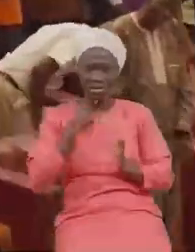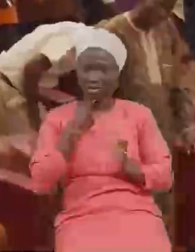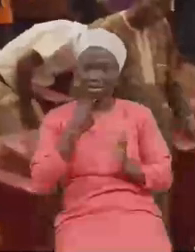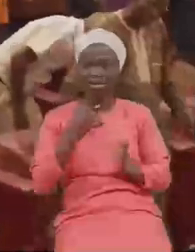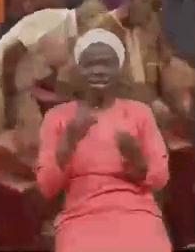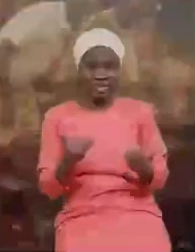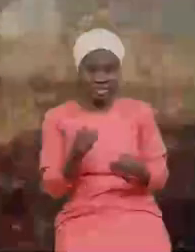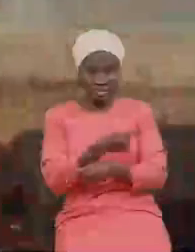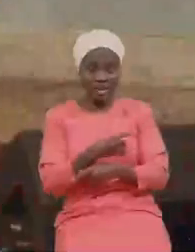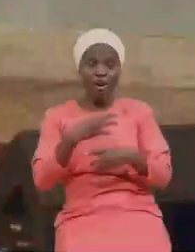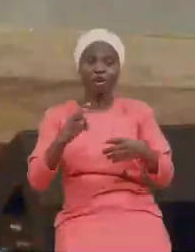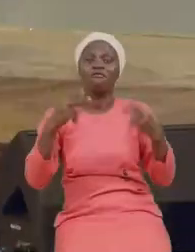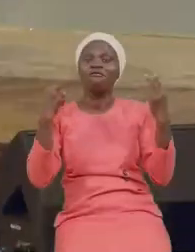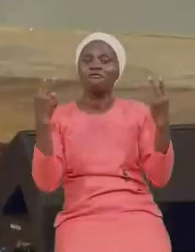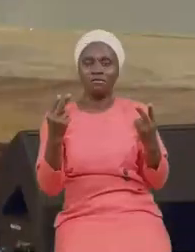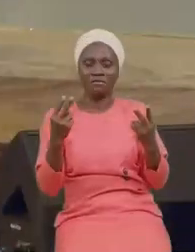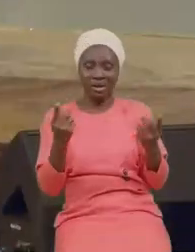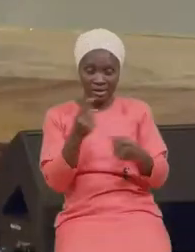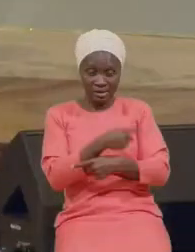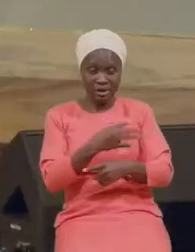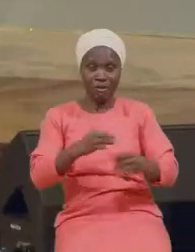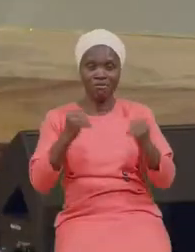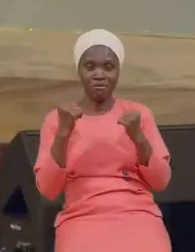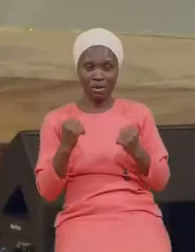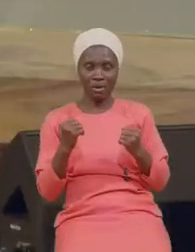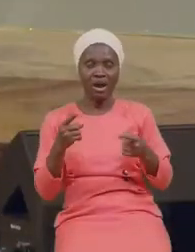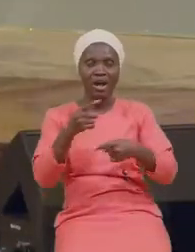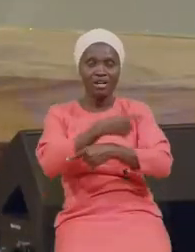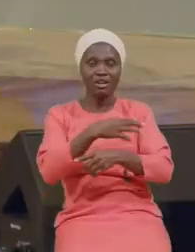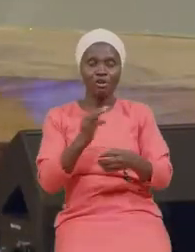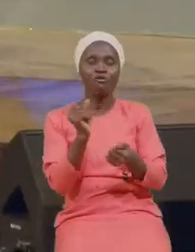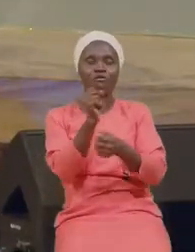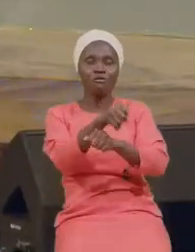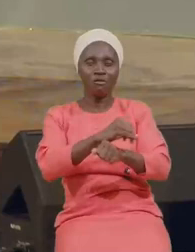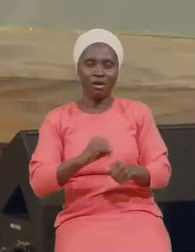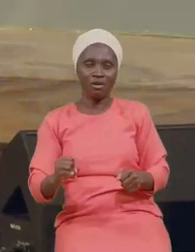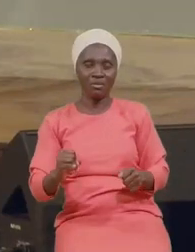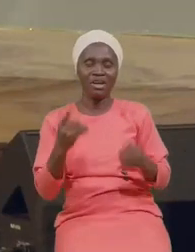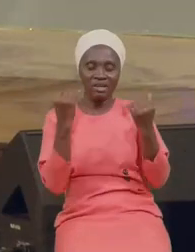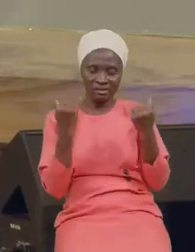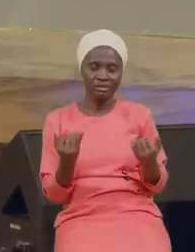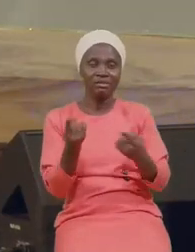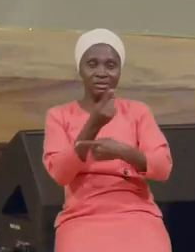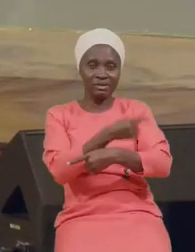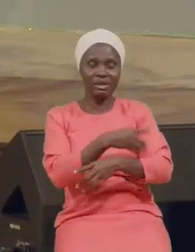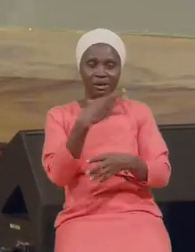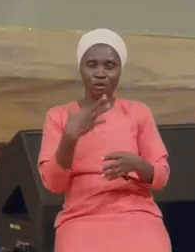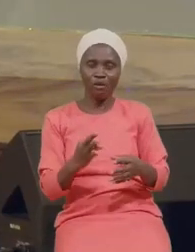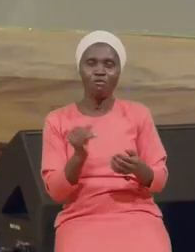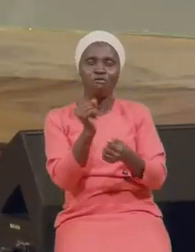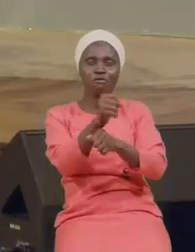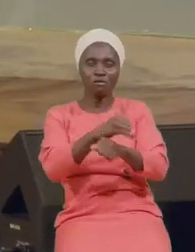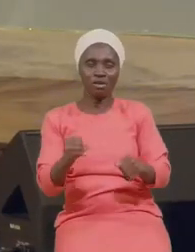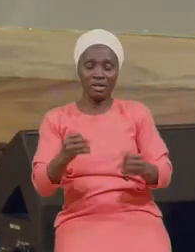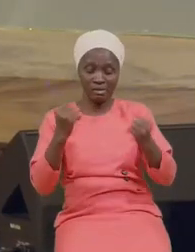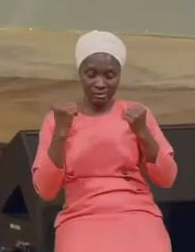de victoire c'est le jour de puissance c'est le jour de l'emporter sur l'ennemi c'est le jour de conquête c'est